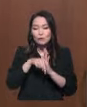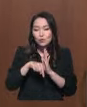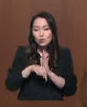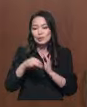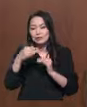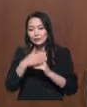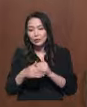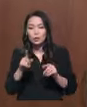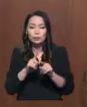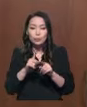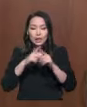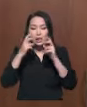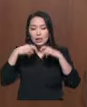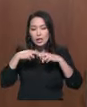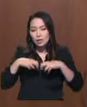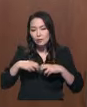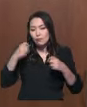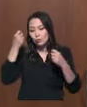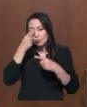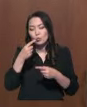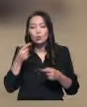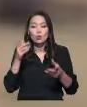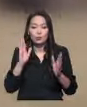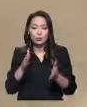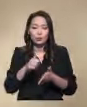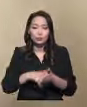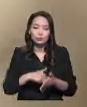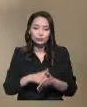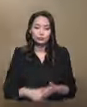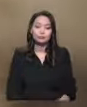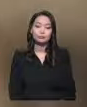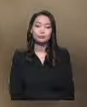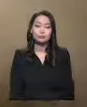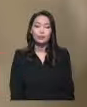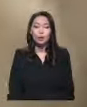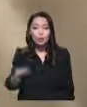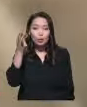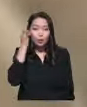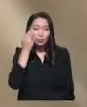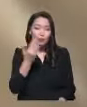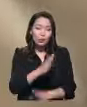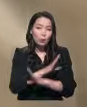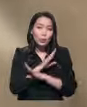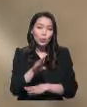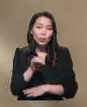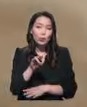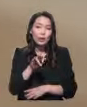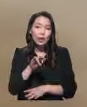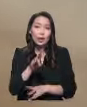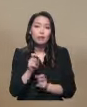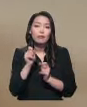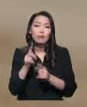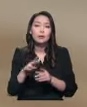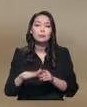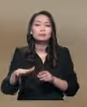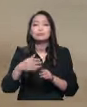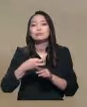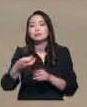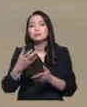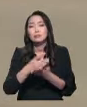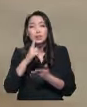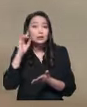для исследования, для цели установить причину гибели. Напомню, мертвых тюленей выбрасывает на берег с завидной